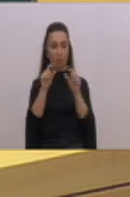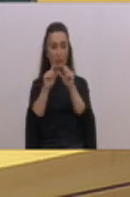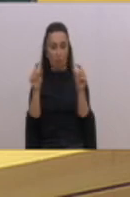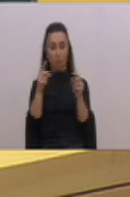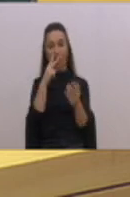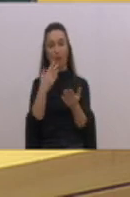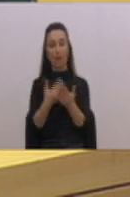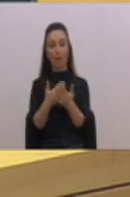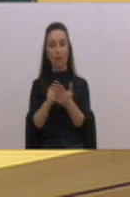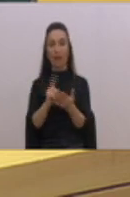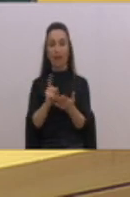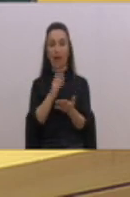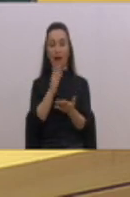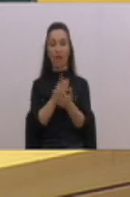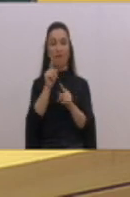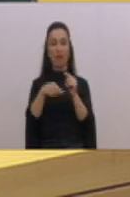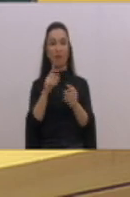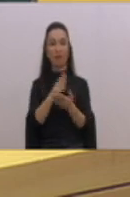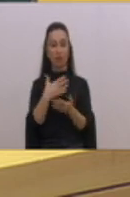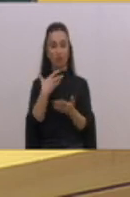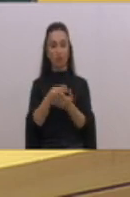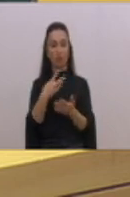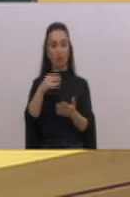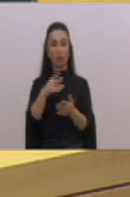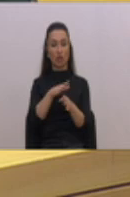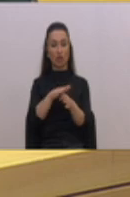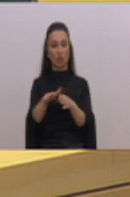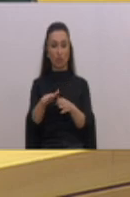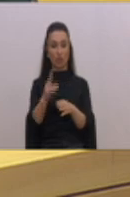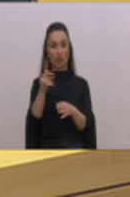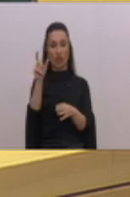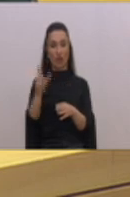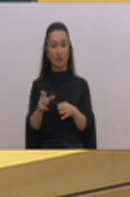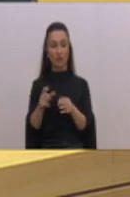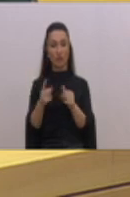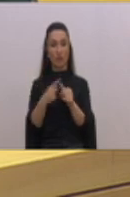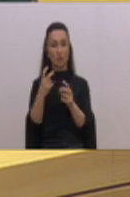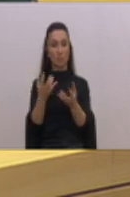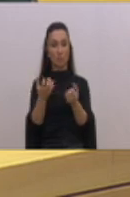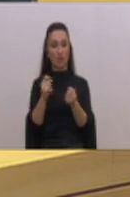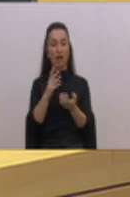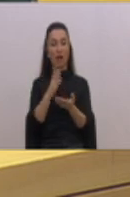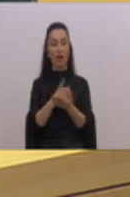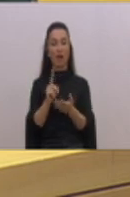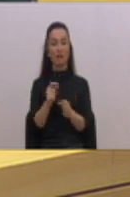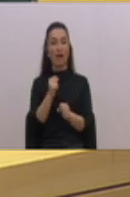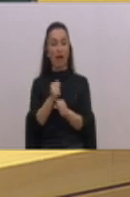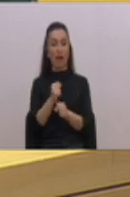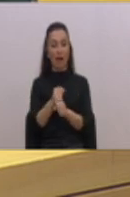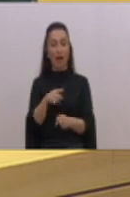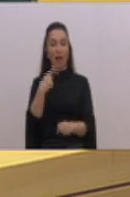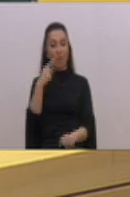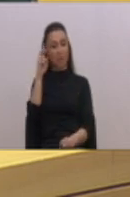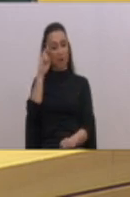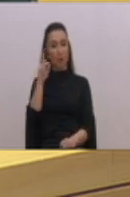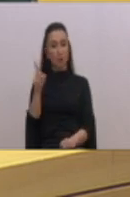განახებთ რა არის ის ვალდებულება, რაც ჩვენ უნდა შევასრულოთ იმისთვის კანდიდატის სტატუსი რომ მივიღოთ, რა არის ის, რასაც აკეთებს, ამბობს